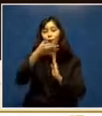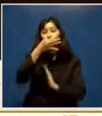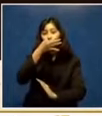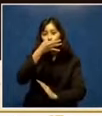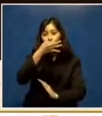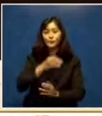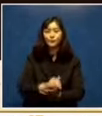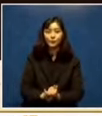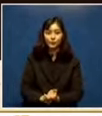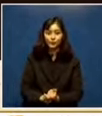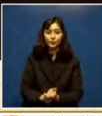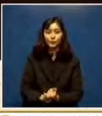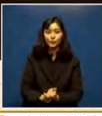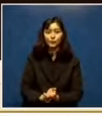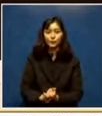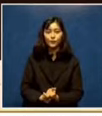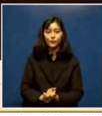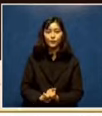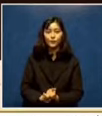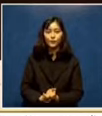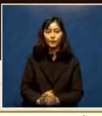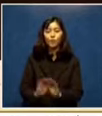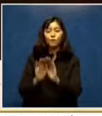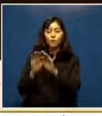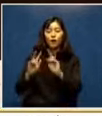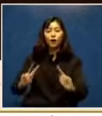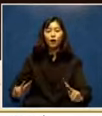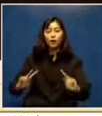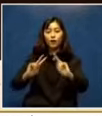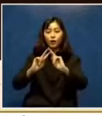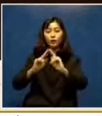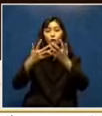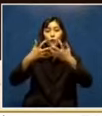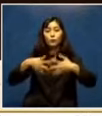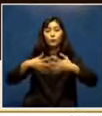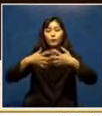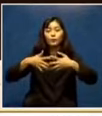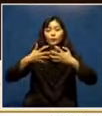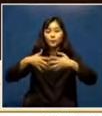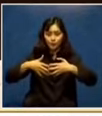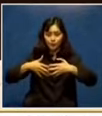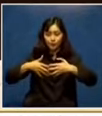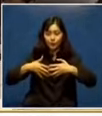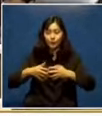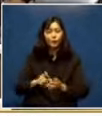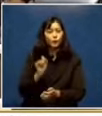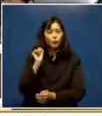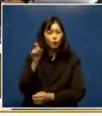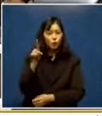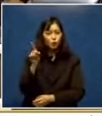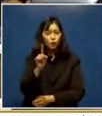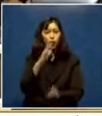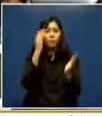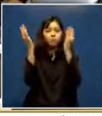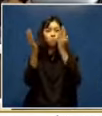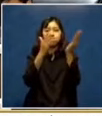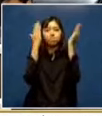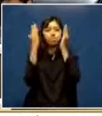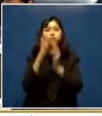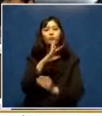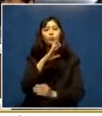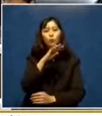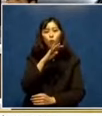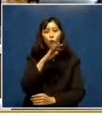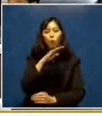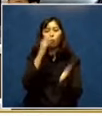ท่านประธานไปยังท่านรัฐมนตรีว่าการกระทรวงอุตสาหกรรมให้เร่งแก้ไขปัญหาเรื่องมลพิษมลภาวะที่เกิดขึ้นในโรง